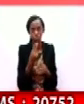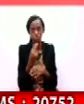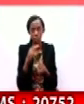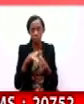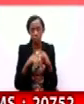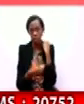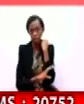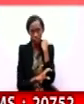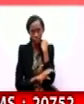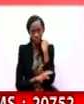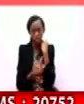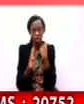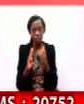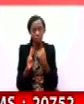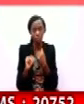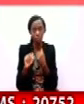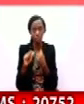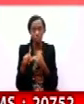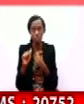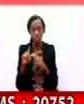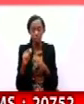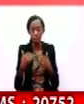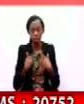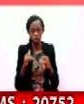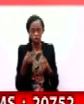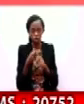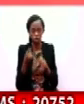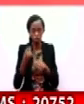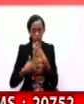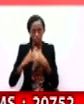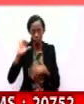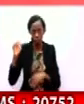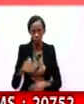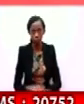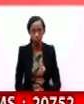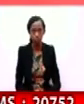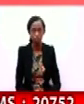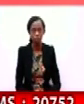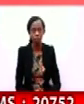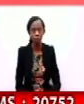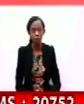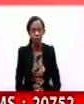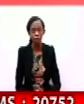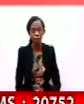nchini. Mwanahabari wetu Robert Malala anaarifu zaidi kutoka kaunti ya Busia.